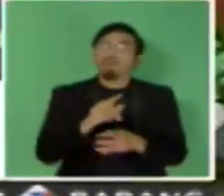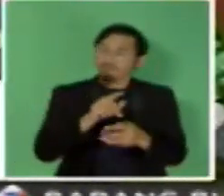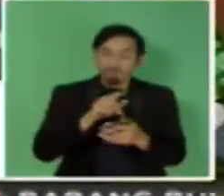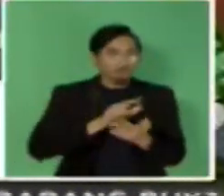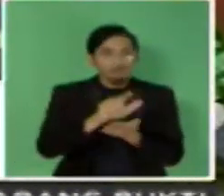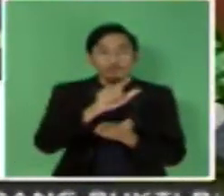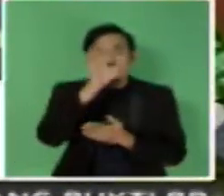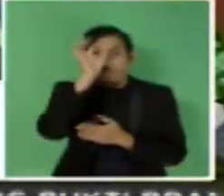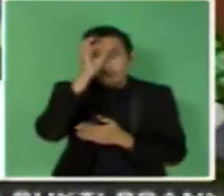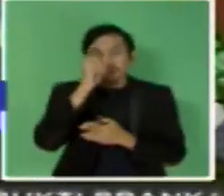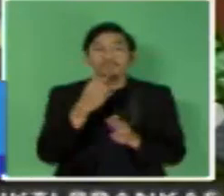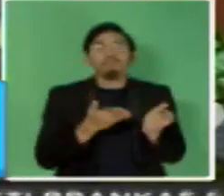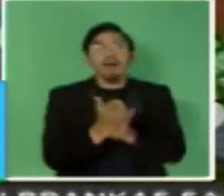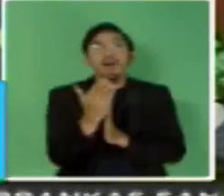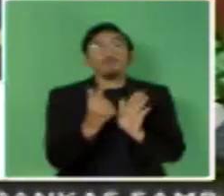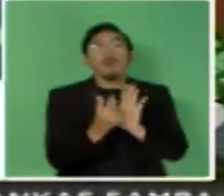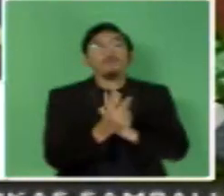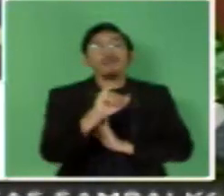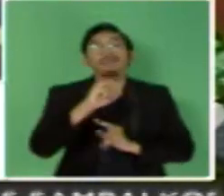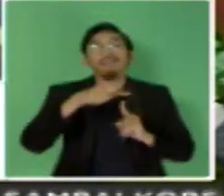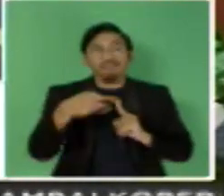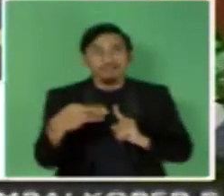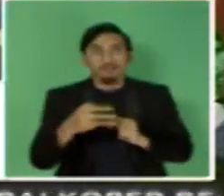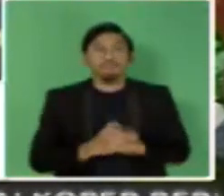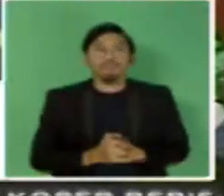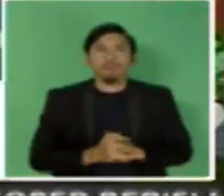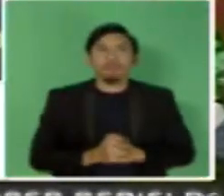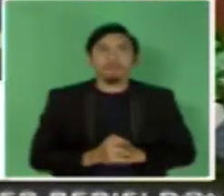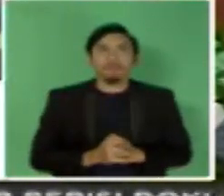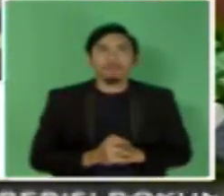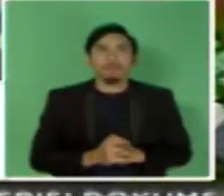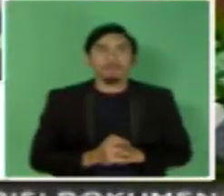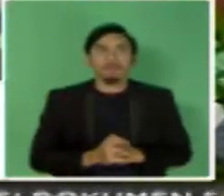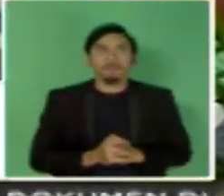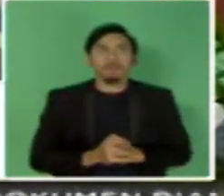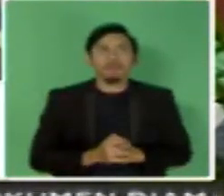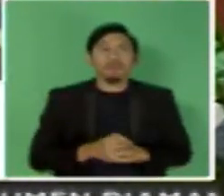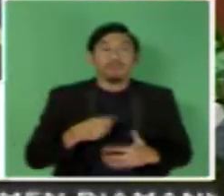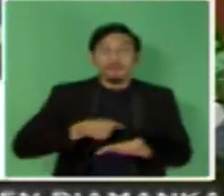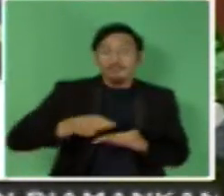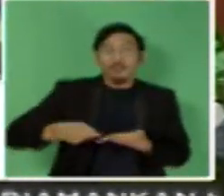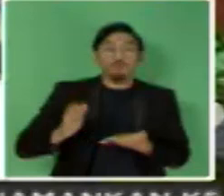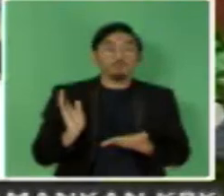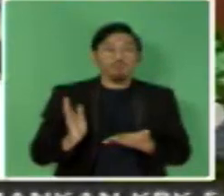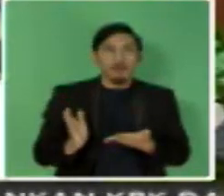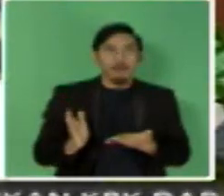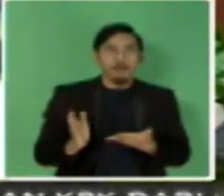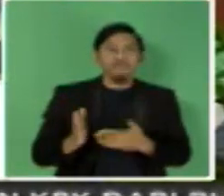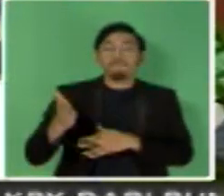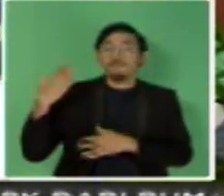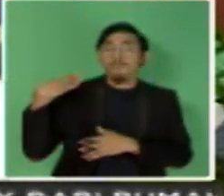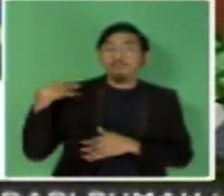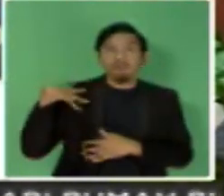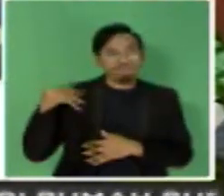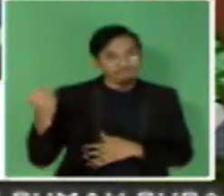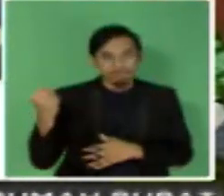Sudah saya tanda tangani surat perintah melepas dari jabatannya dan akan ditambah